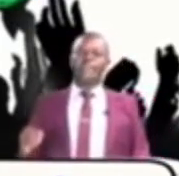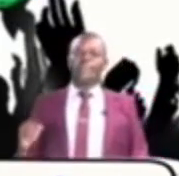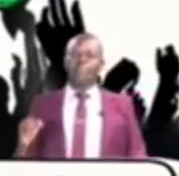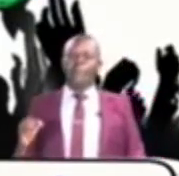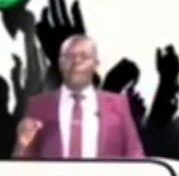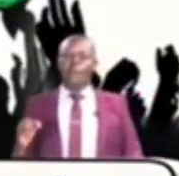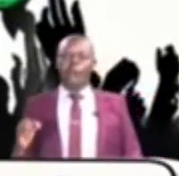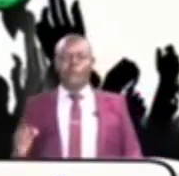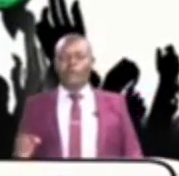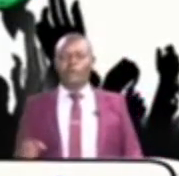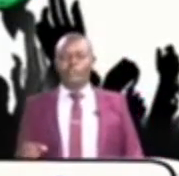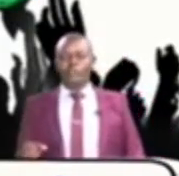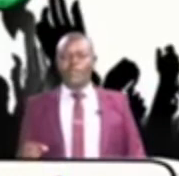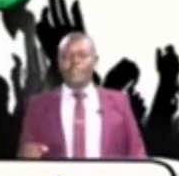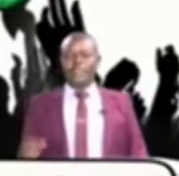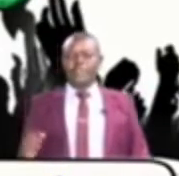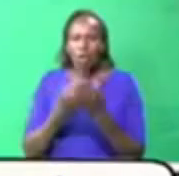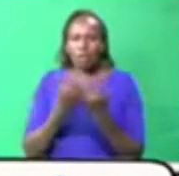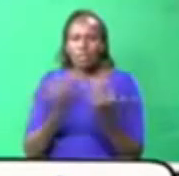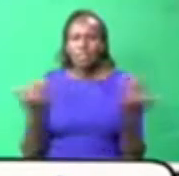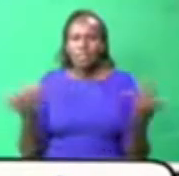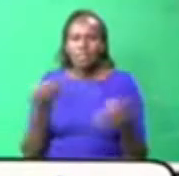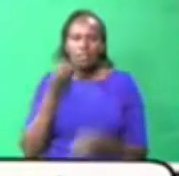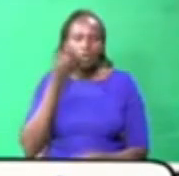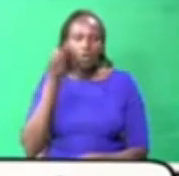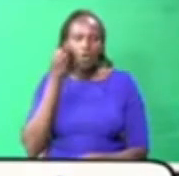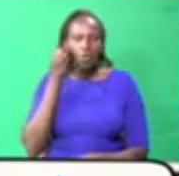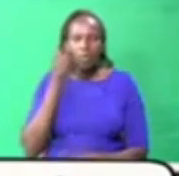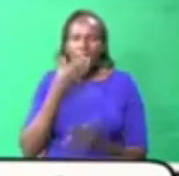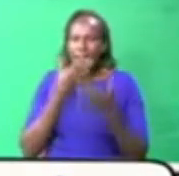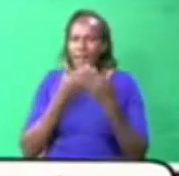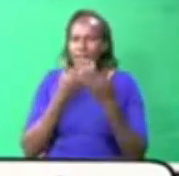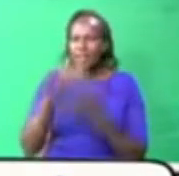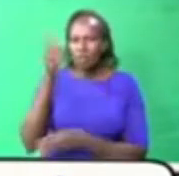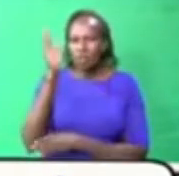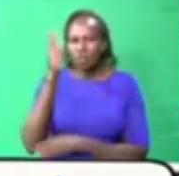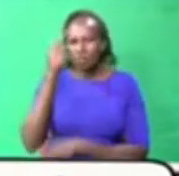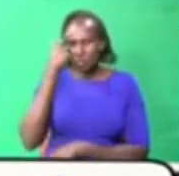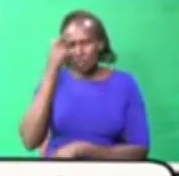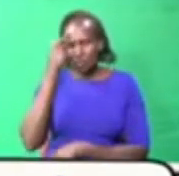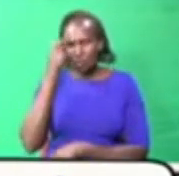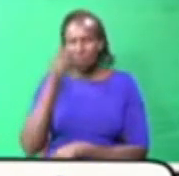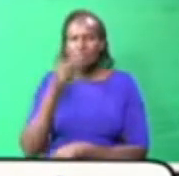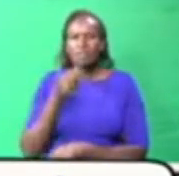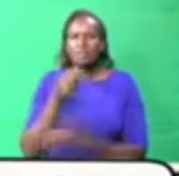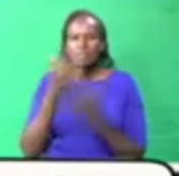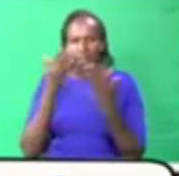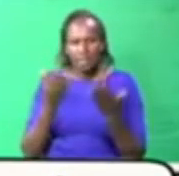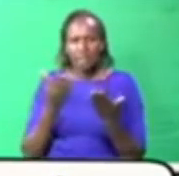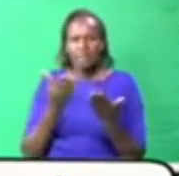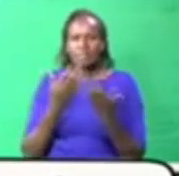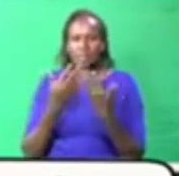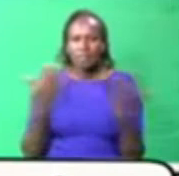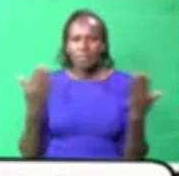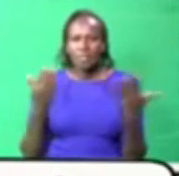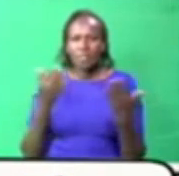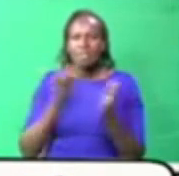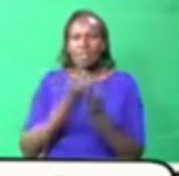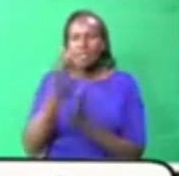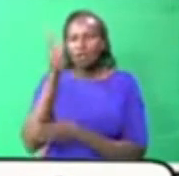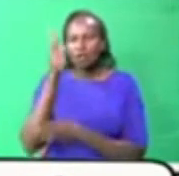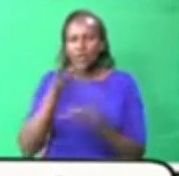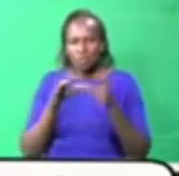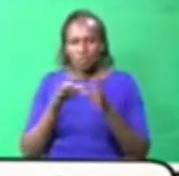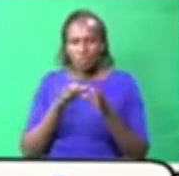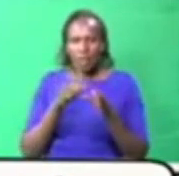primary, wote wako manyumbani. And I thank God ya kwamba kuna kitu Mungu anafanya hata wakati kama huu ambacho tunaweza kosa